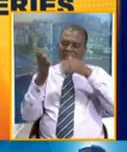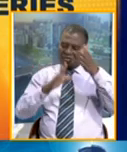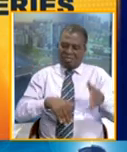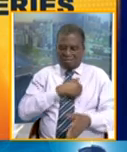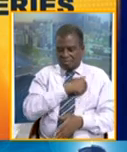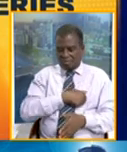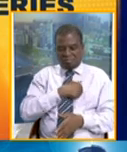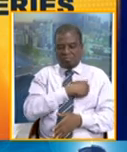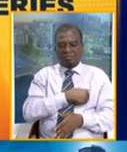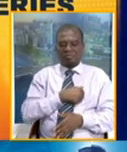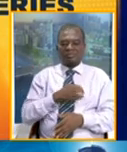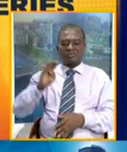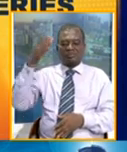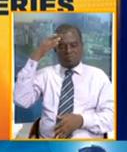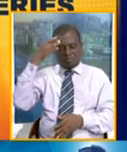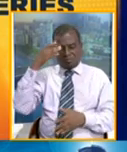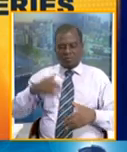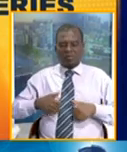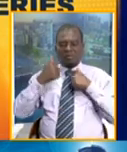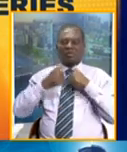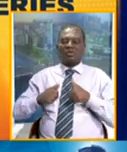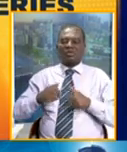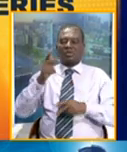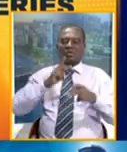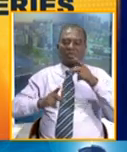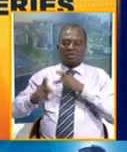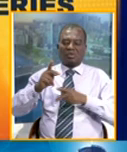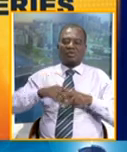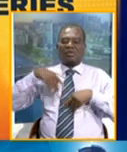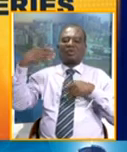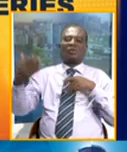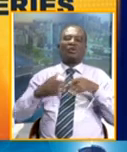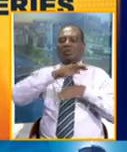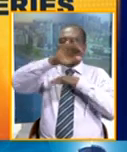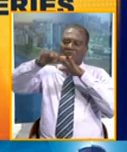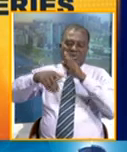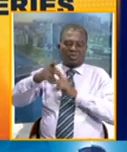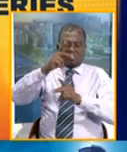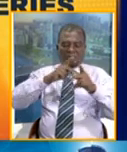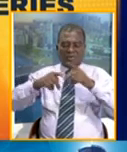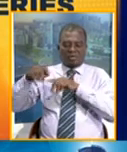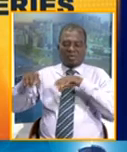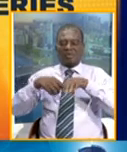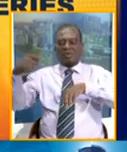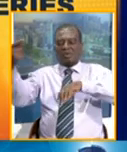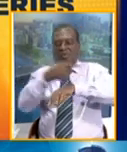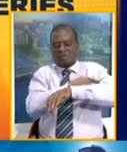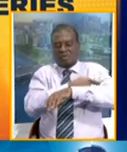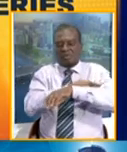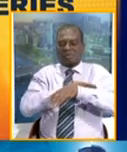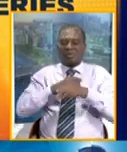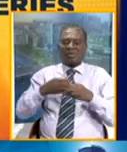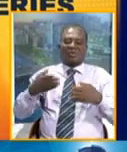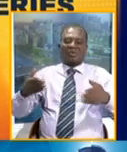cas actifs. Le ministère de la Santé et de l'Hygiène publique invite les populations à se faire vacciner et à intensifier